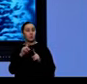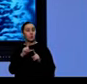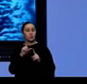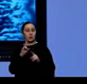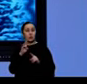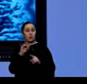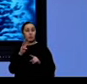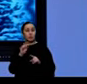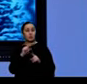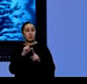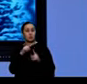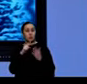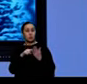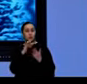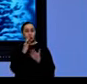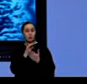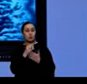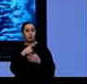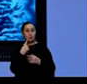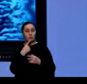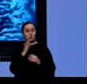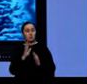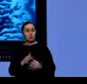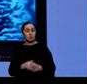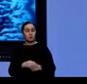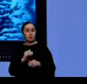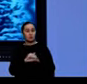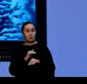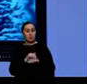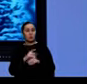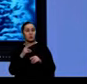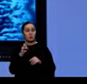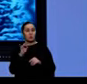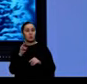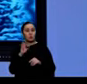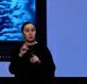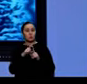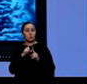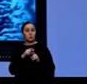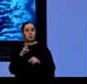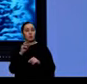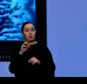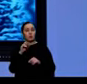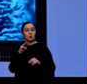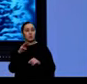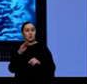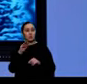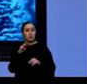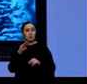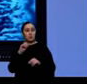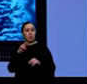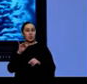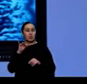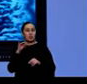nima so'rog'iga javob bo'ladi deb aytib turishibdi. Barakalla, kitob so'zidan so'ng televizor so'zini yozing.